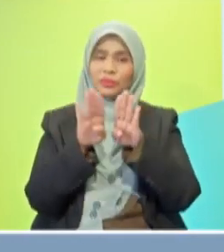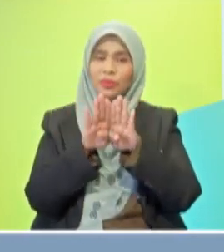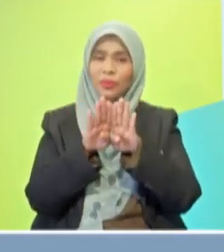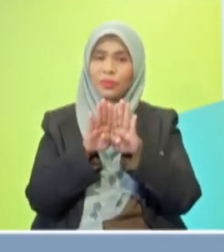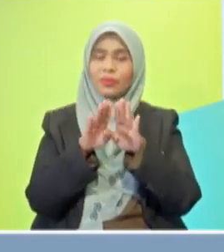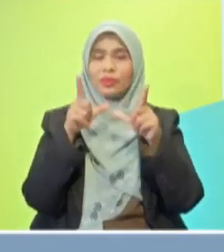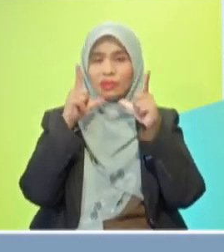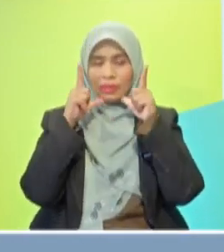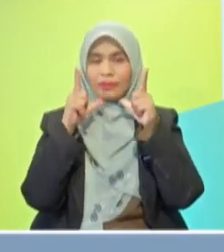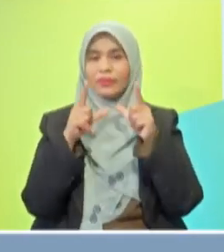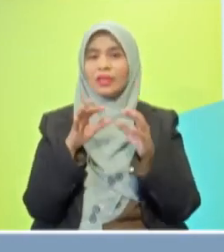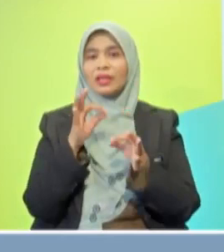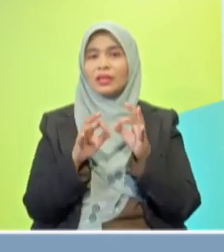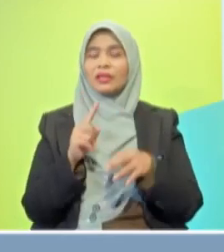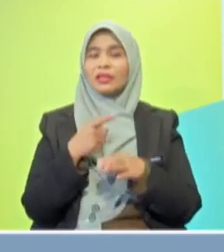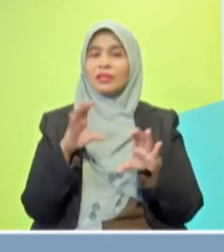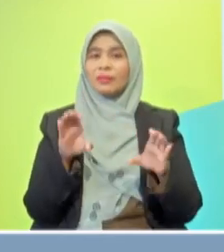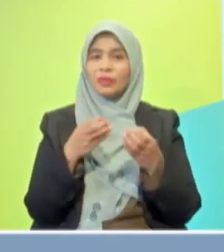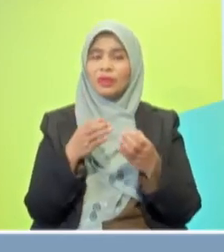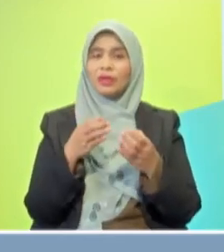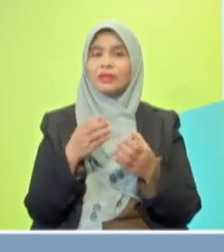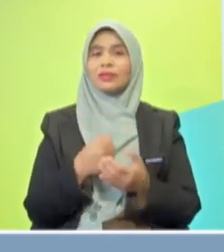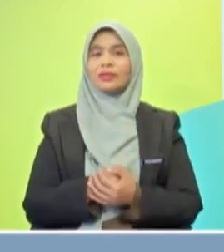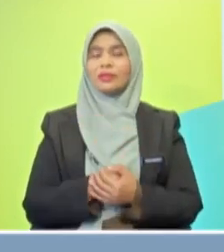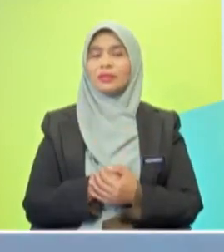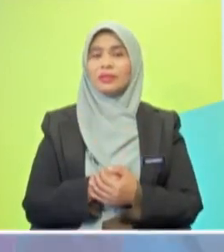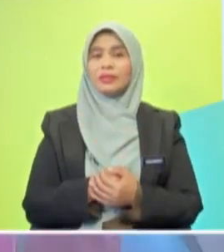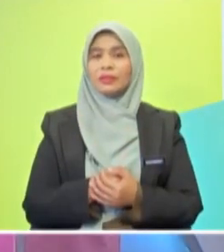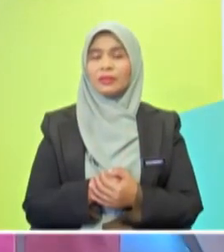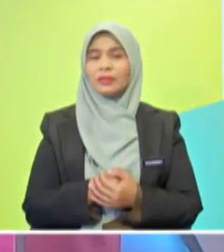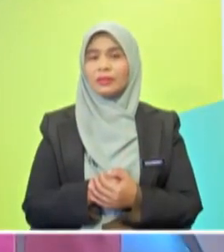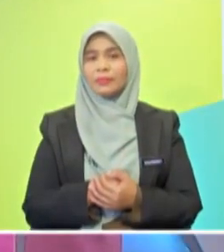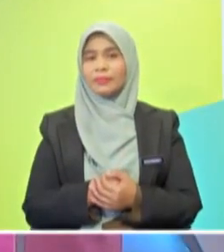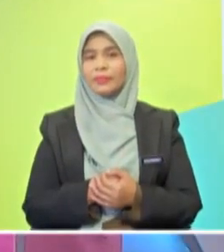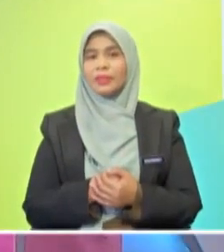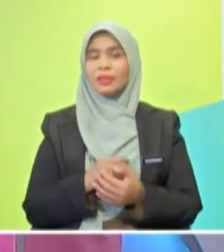aurat. Kalau kita buat, kita memilih ciri-ciri, kita